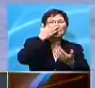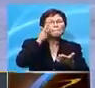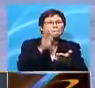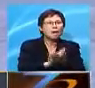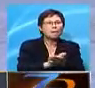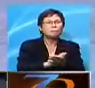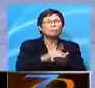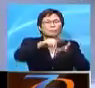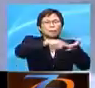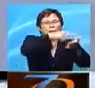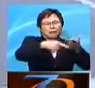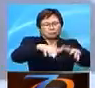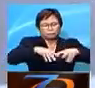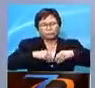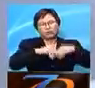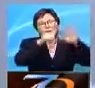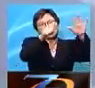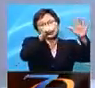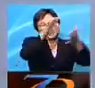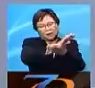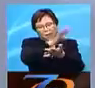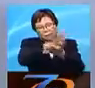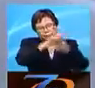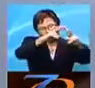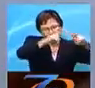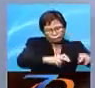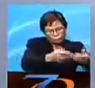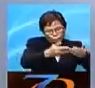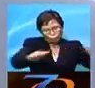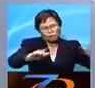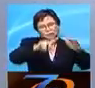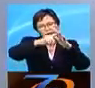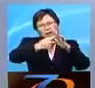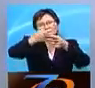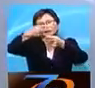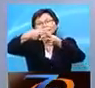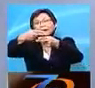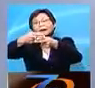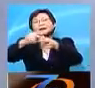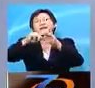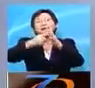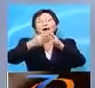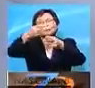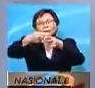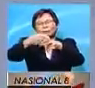Raya diterima dan enam kertas siasatan dibuka sejak penamaan